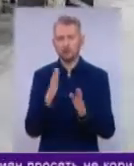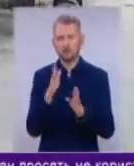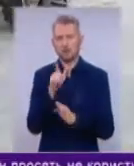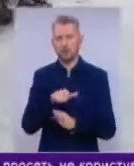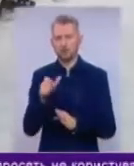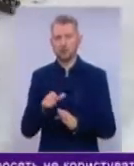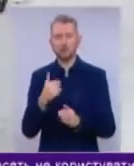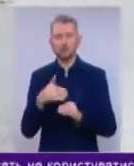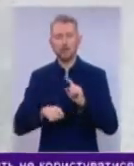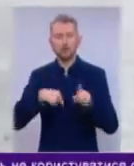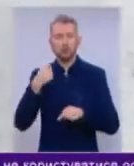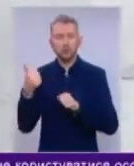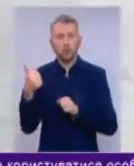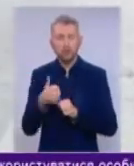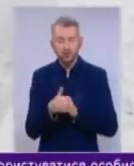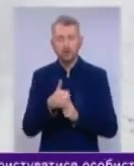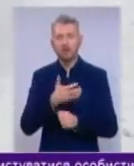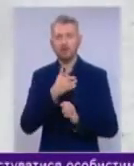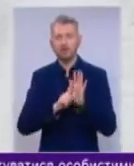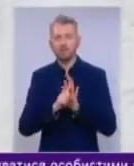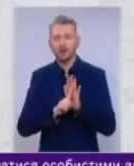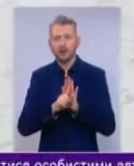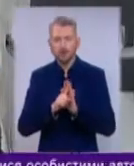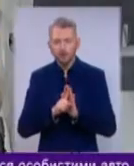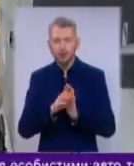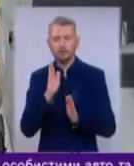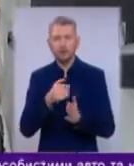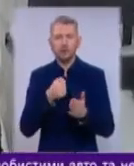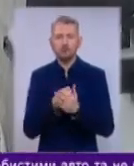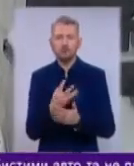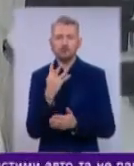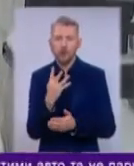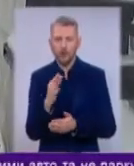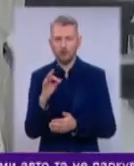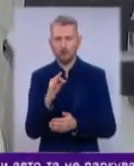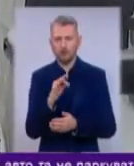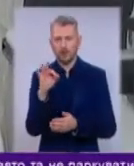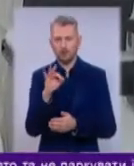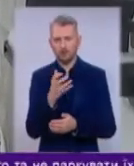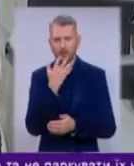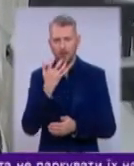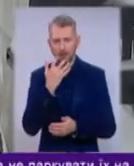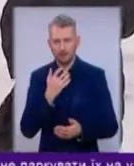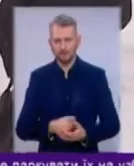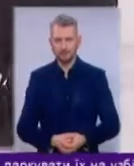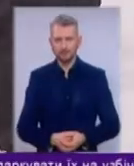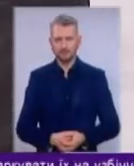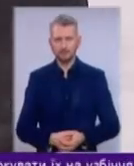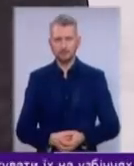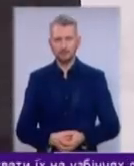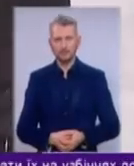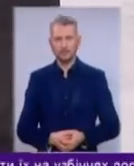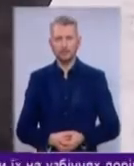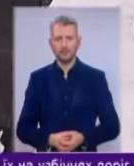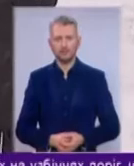Вже наступного тижня стовпчик термометра підніметься до 4 градусів тепла. Богдан Гебрененко, Вадим Ярошенко, Андрій Геля, Станіслав